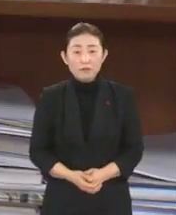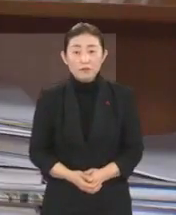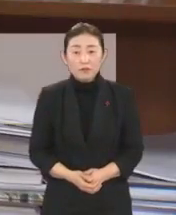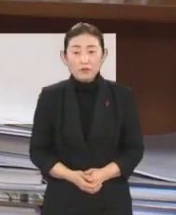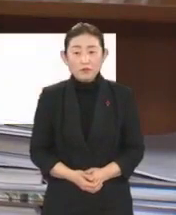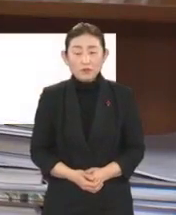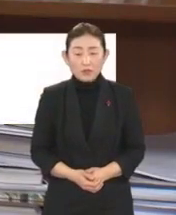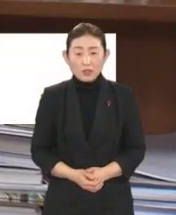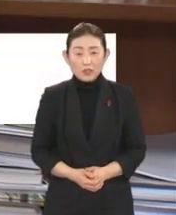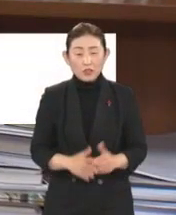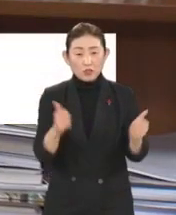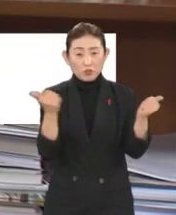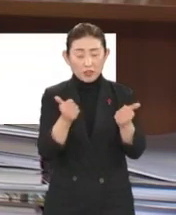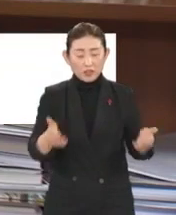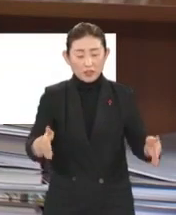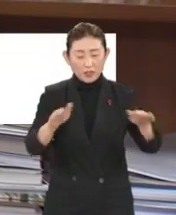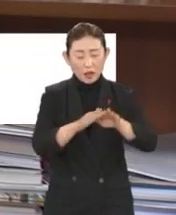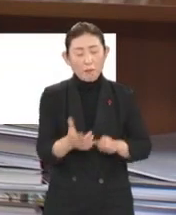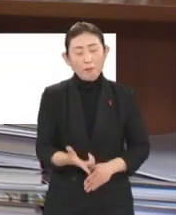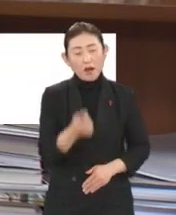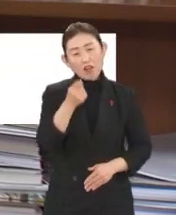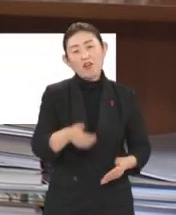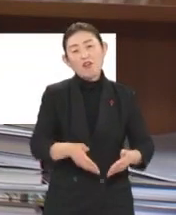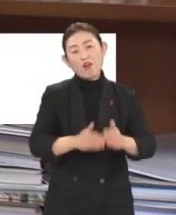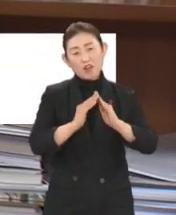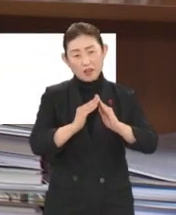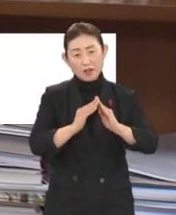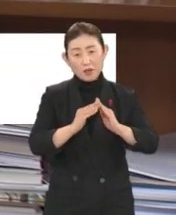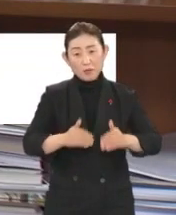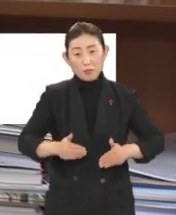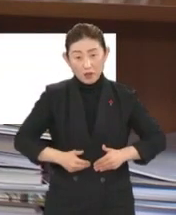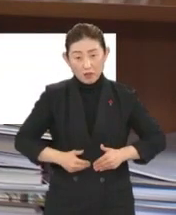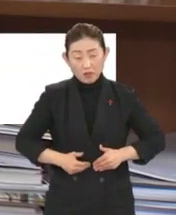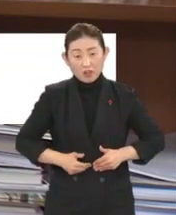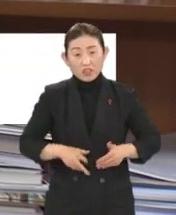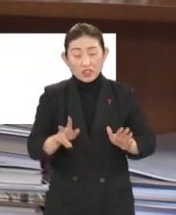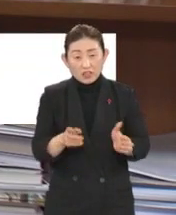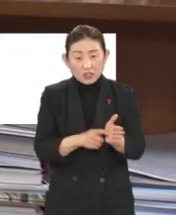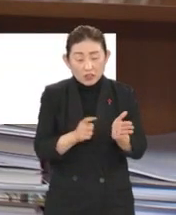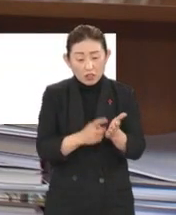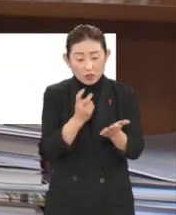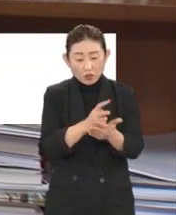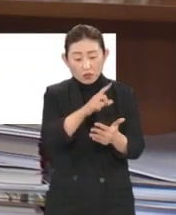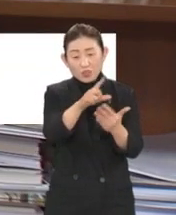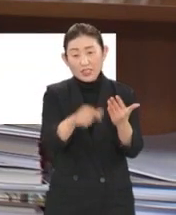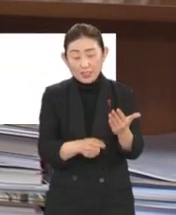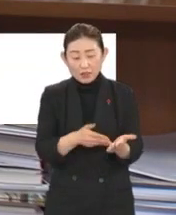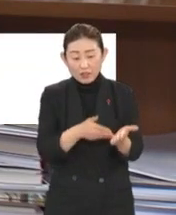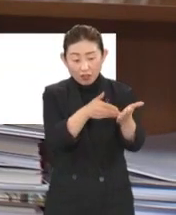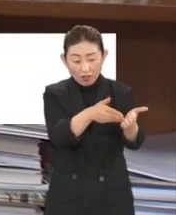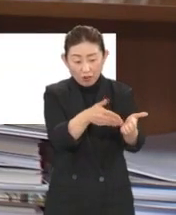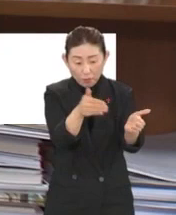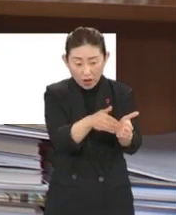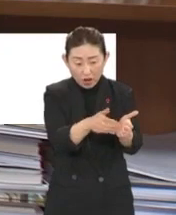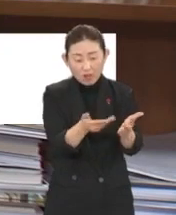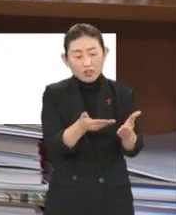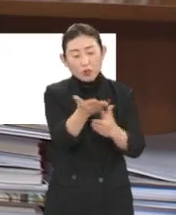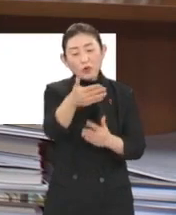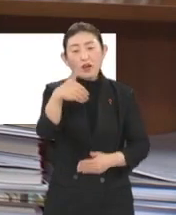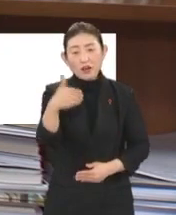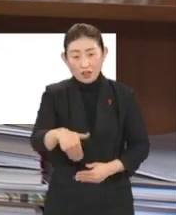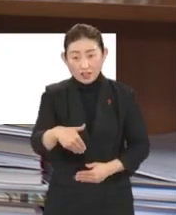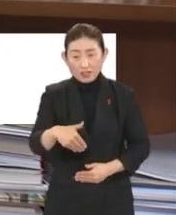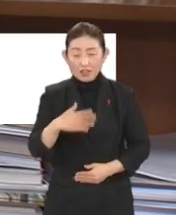세종의사당을 빨리 건립해야 된다는 움직임이 있습니다. 그런 규칙안이 지금 발의는 되어 있는데 아직 통과가 안 되고 있는데 제가